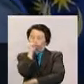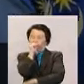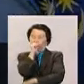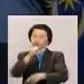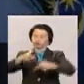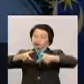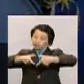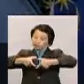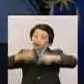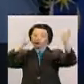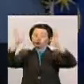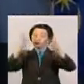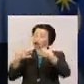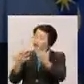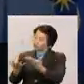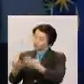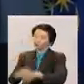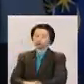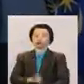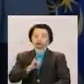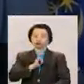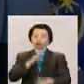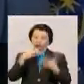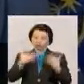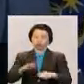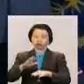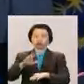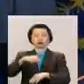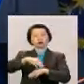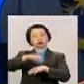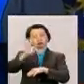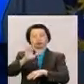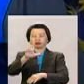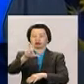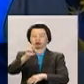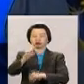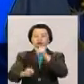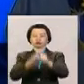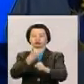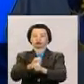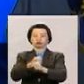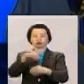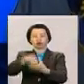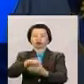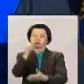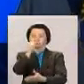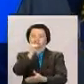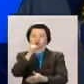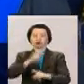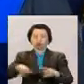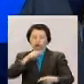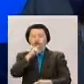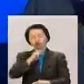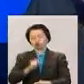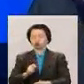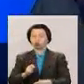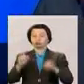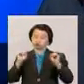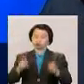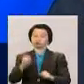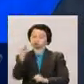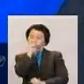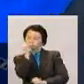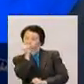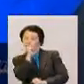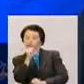ni? Saya dah lebih 30 tahun dalam industri muzik dan berbangga walaupun umur macam ni masih ada lagi mereka yang sudi